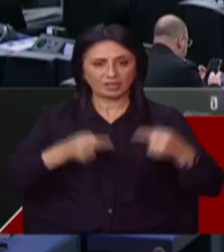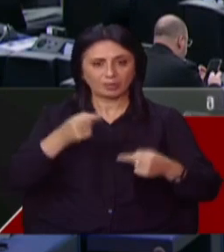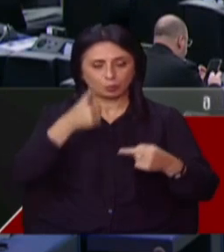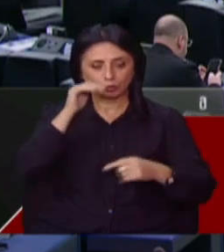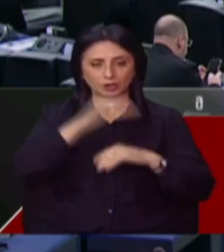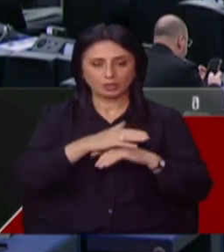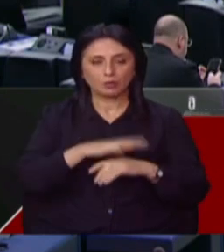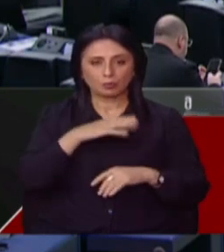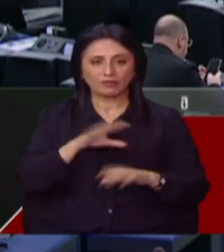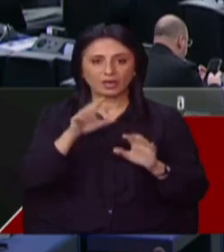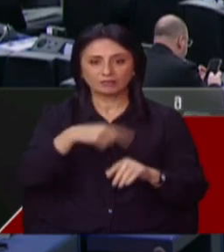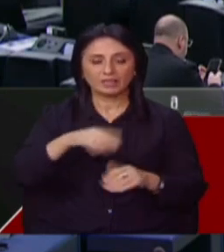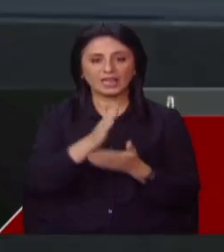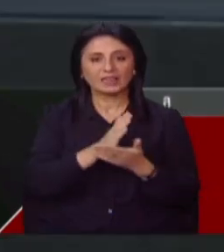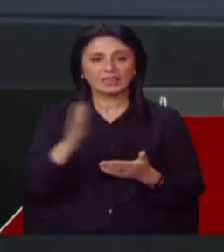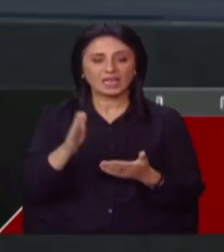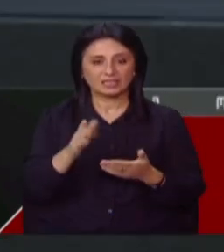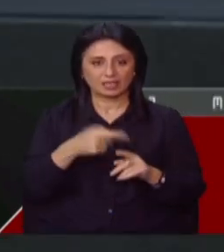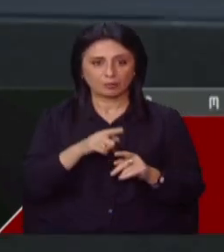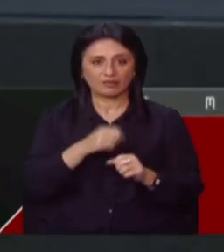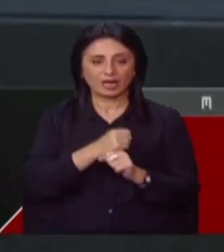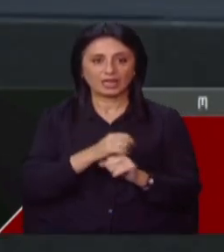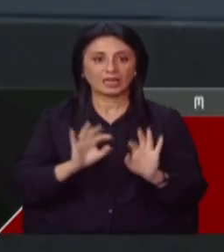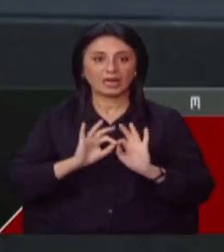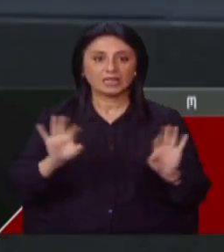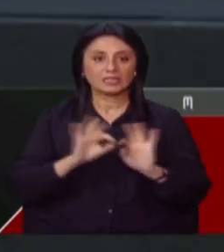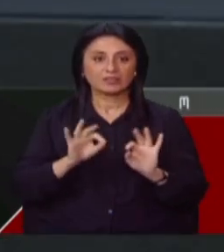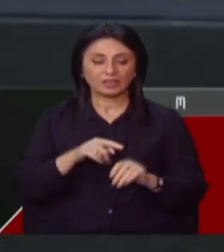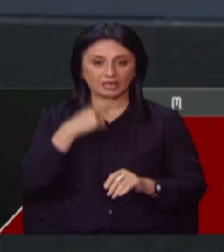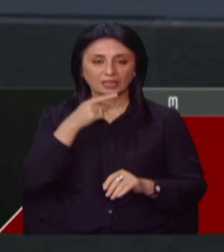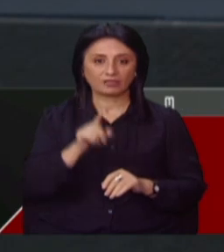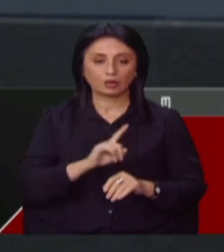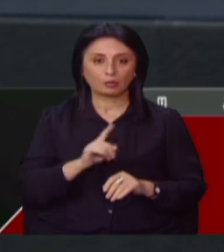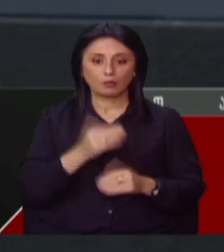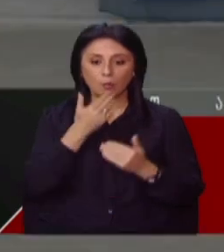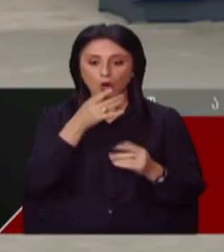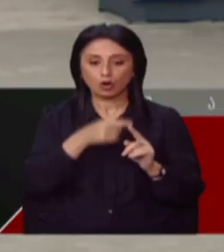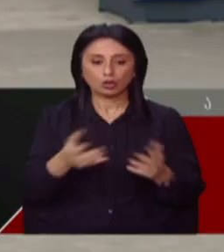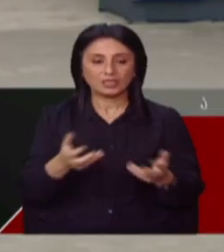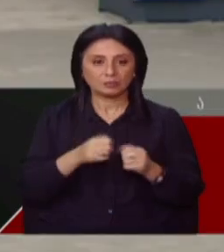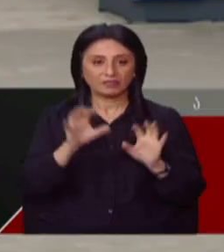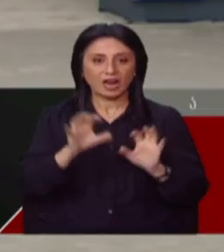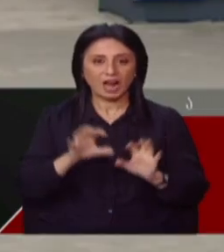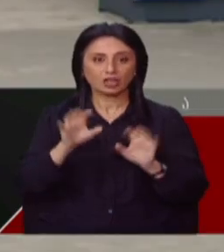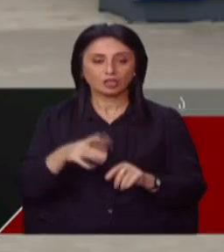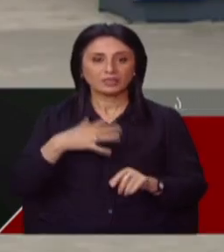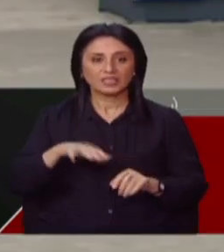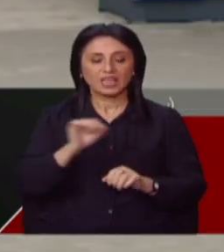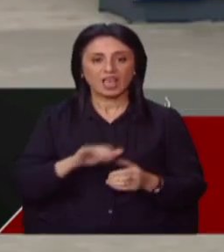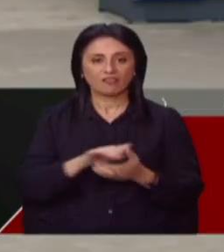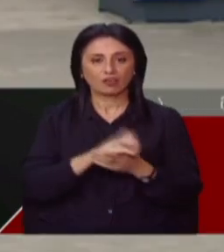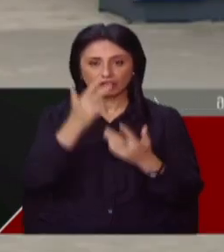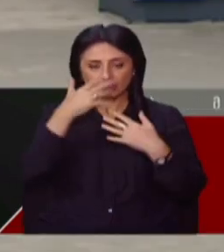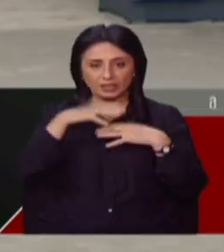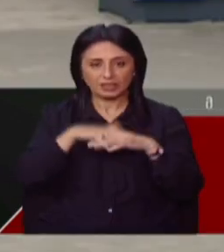გუშინ საღამოს შედგა. კანონმდებლების ნაწილის მხრიდან გაკეთდა განცხადებები და აღინიშნა, რომ ბოლო დროს მიღებულმა კანონებმა საქართველოს